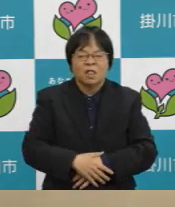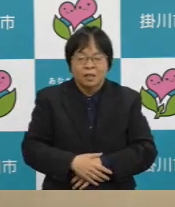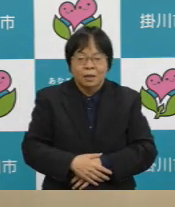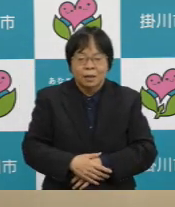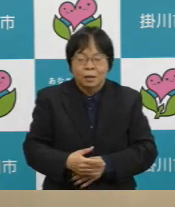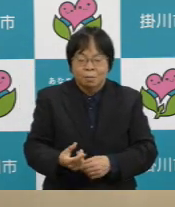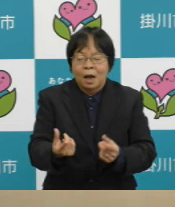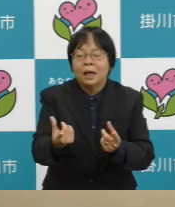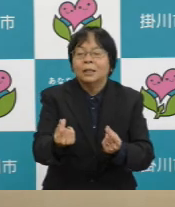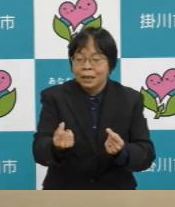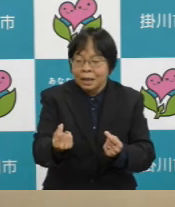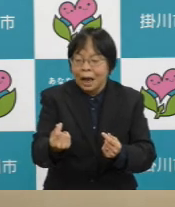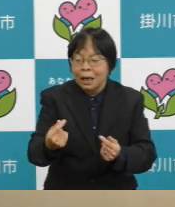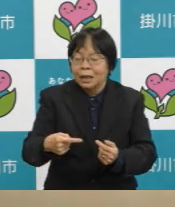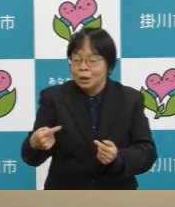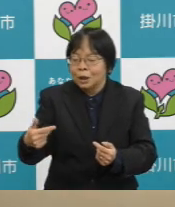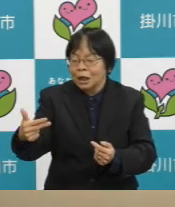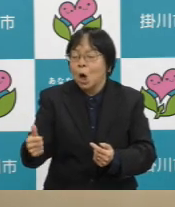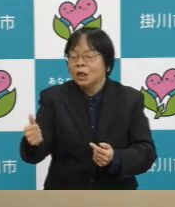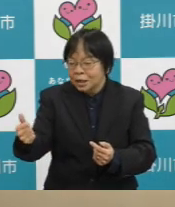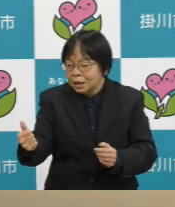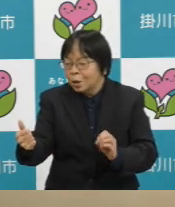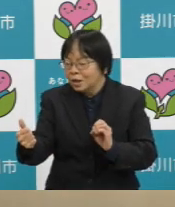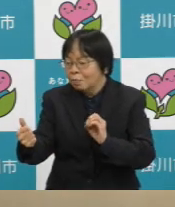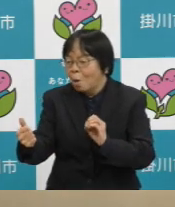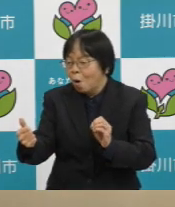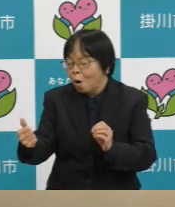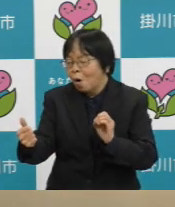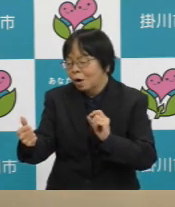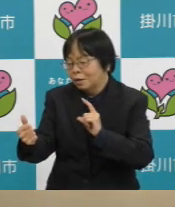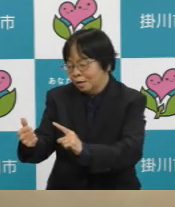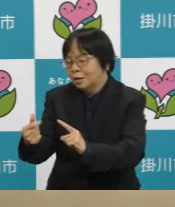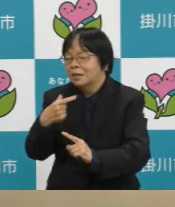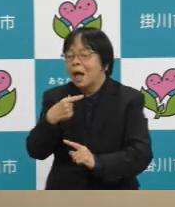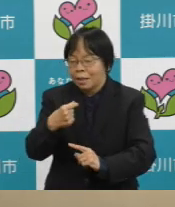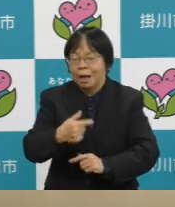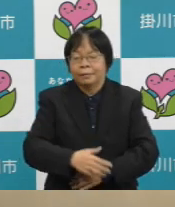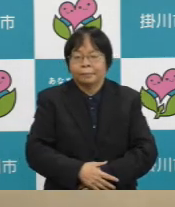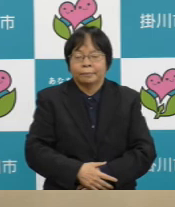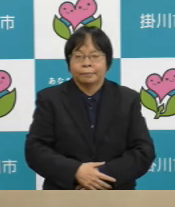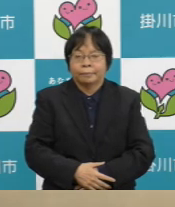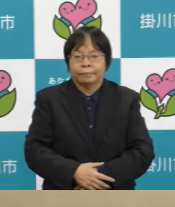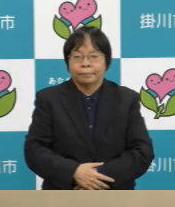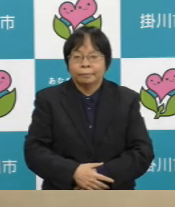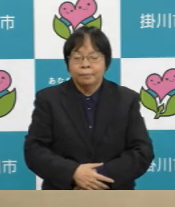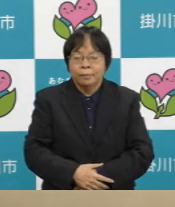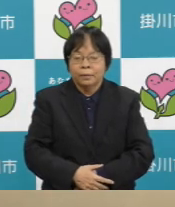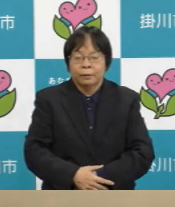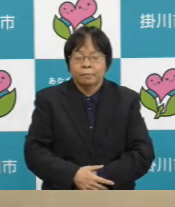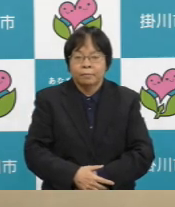伝えておきたいというふうに思っております。